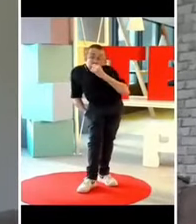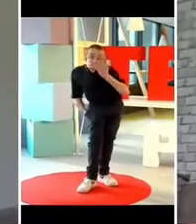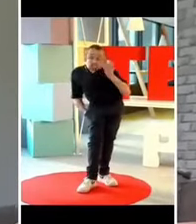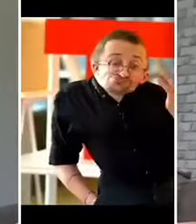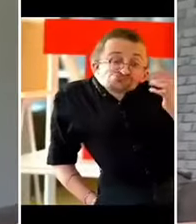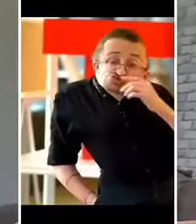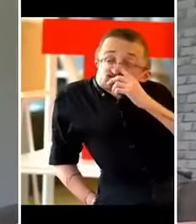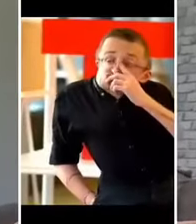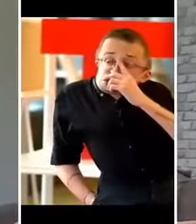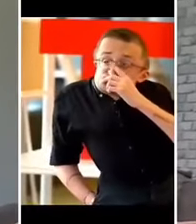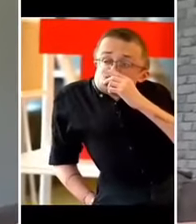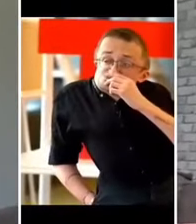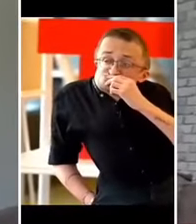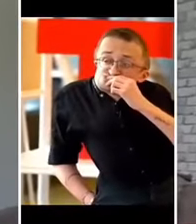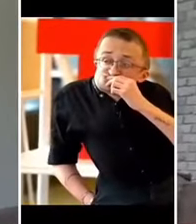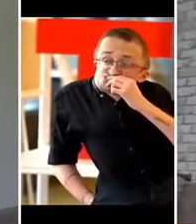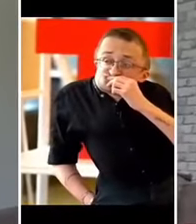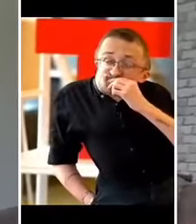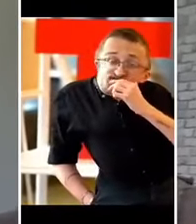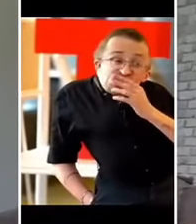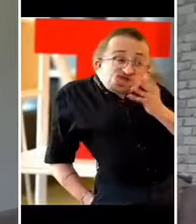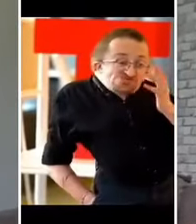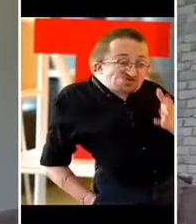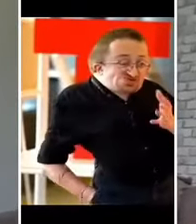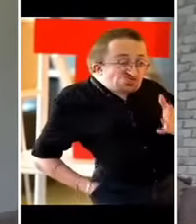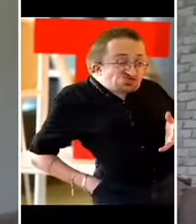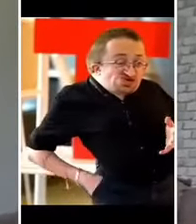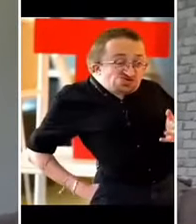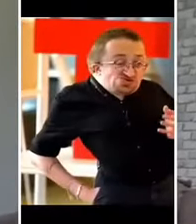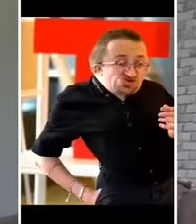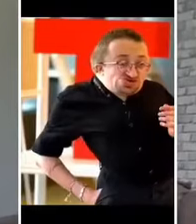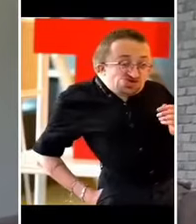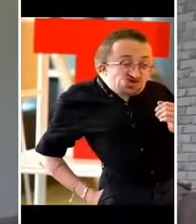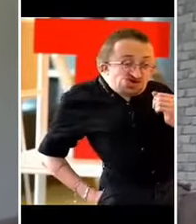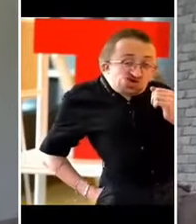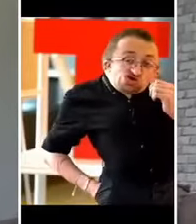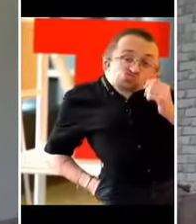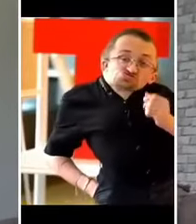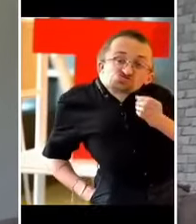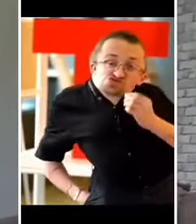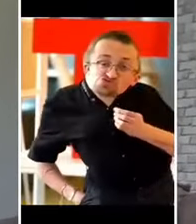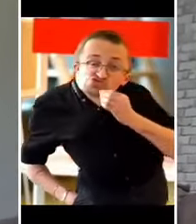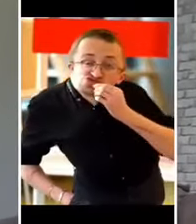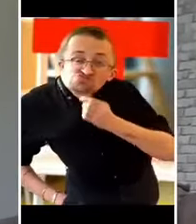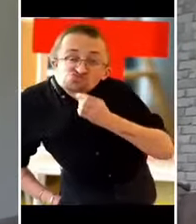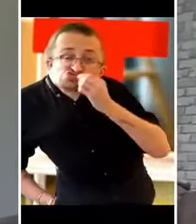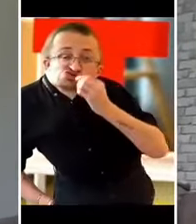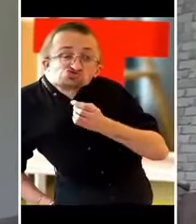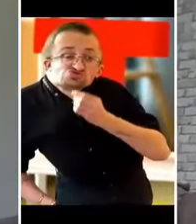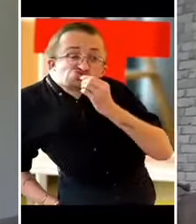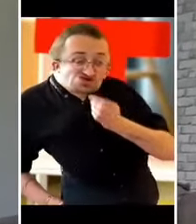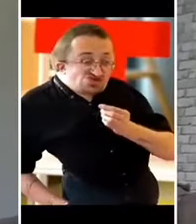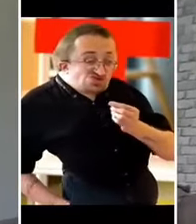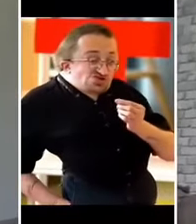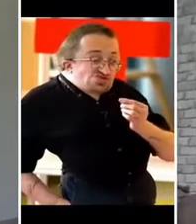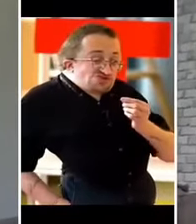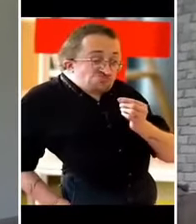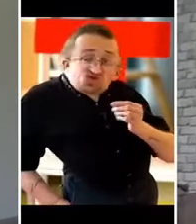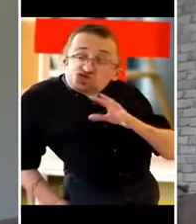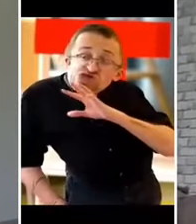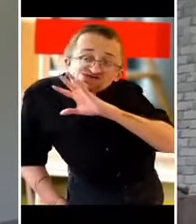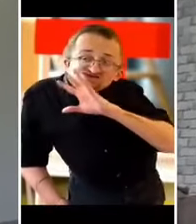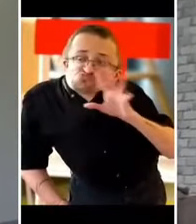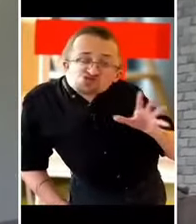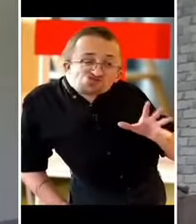faire. Je sais. Mais si vous y arrivez, concentrez-vous uniquement sur les choses positives de la